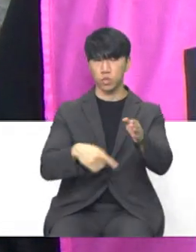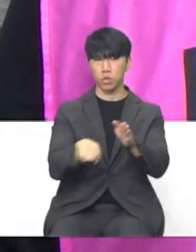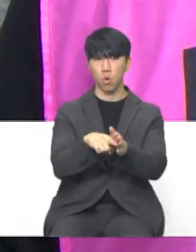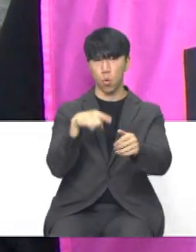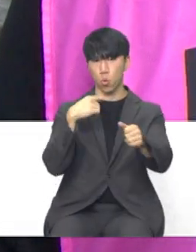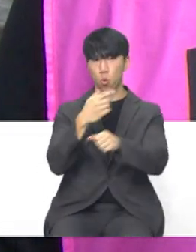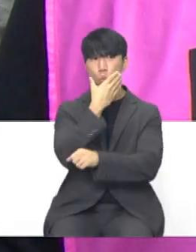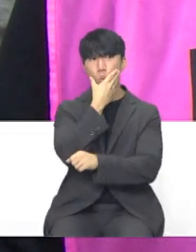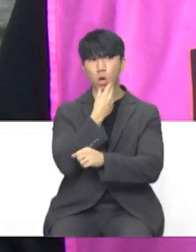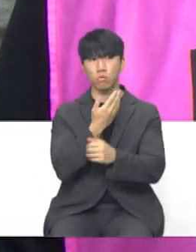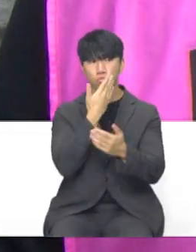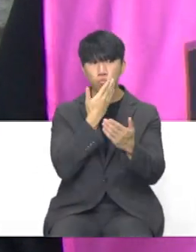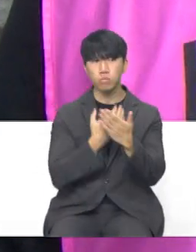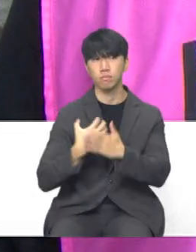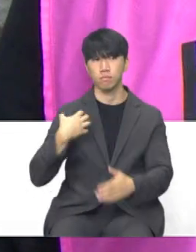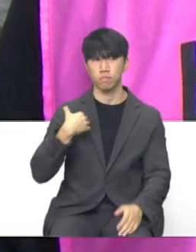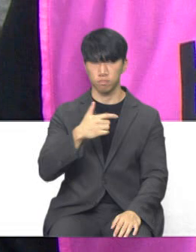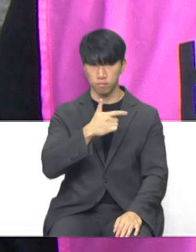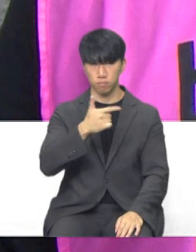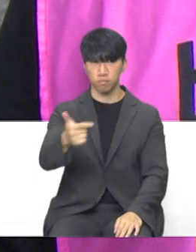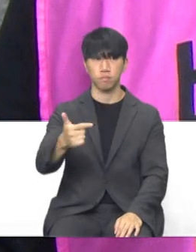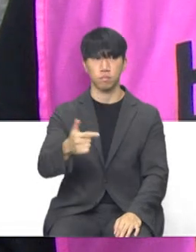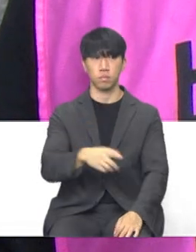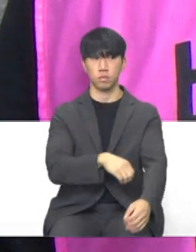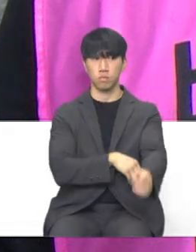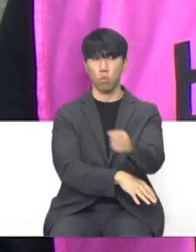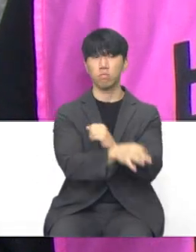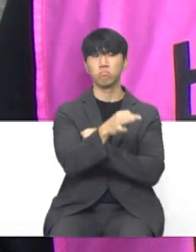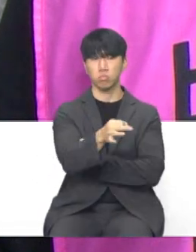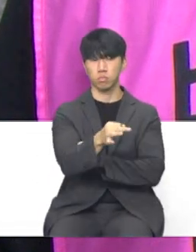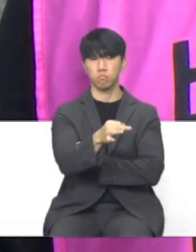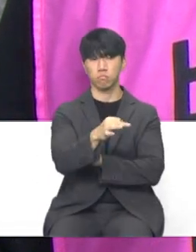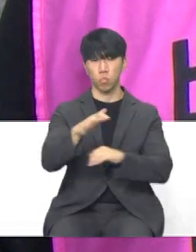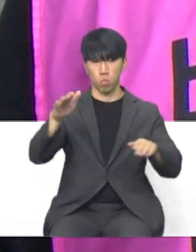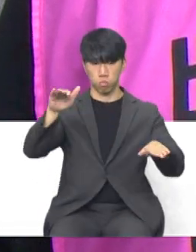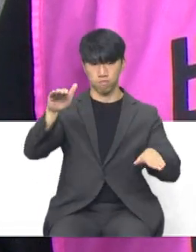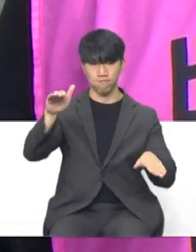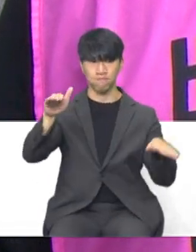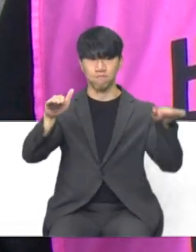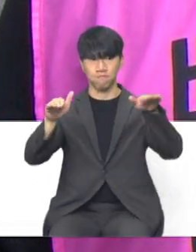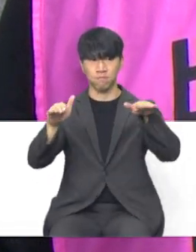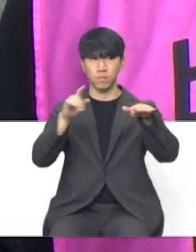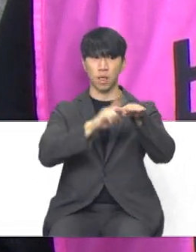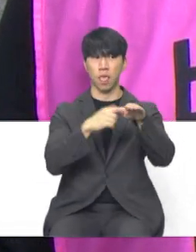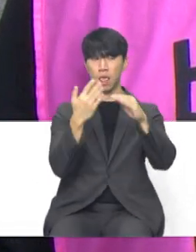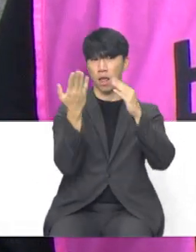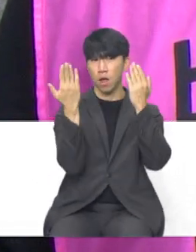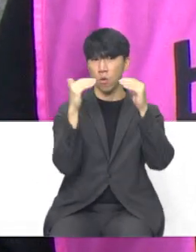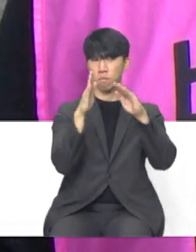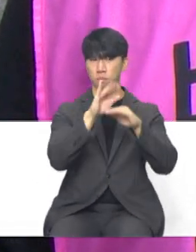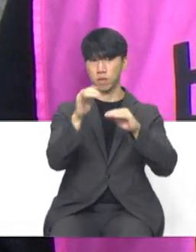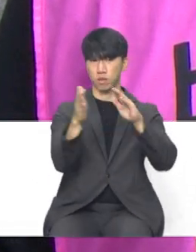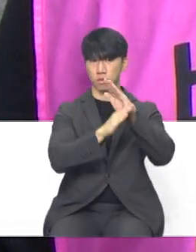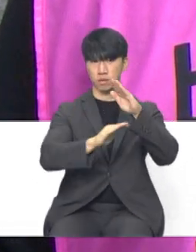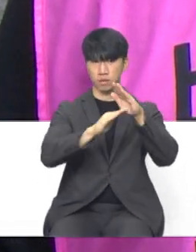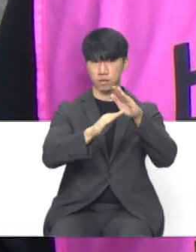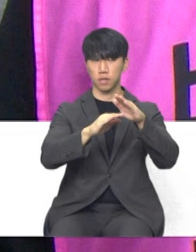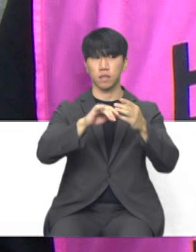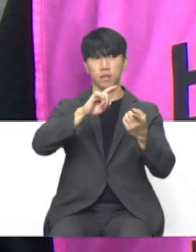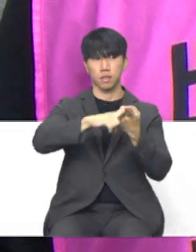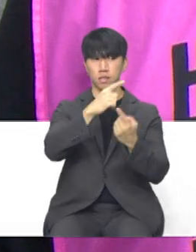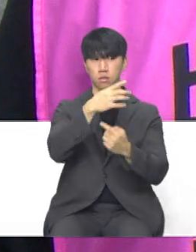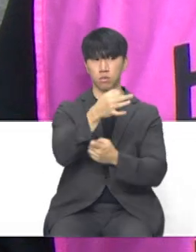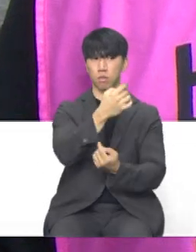교육복지의 중요한 역할을 책임지고 있다. 기본급의 정상화야말로 학교 비정규직 노동자의 역할에 맞는 적정 임금